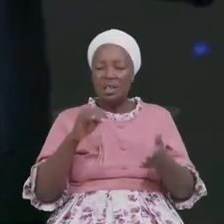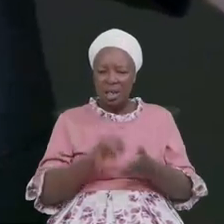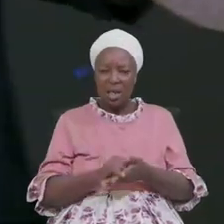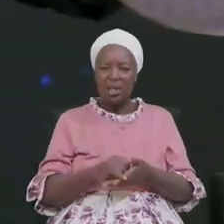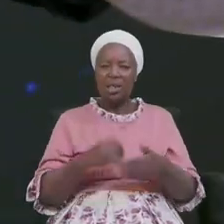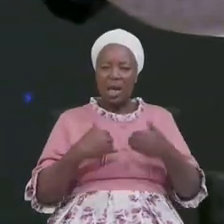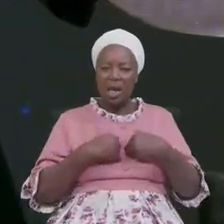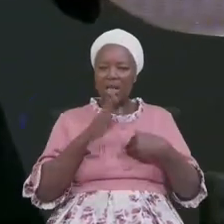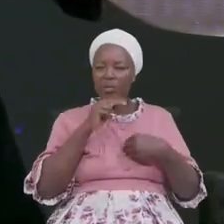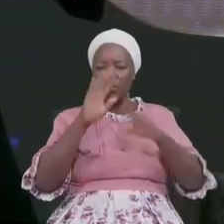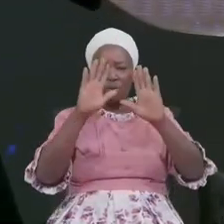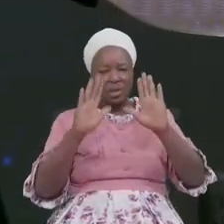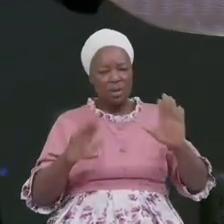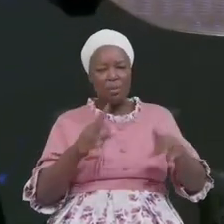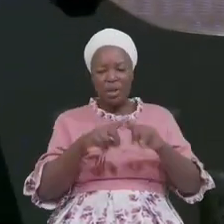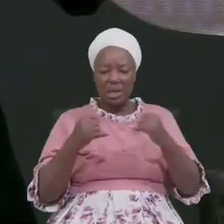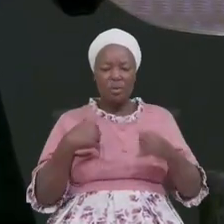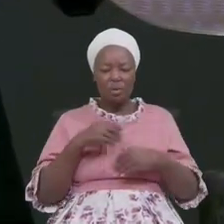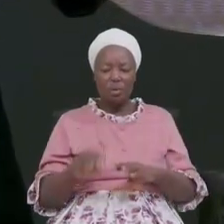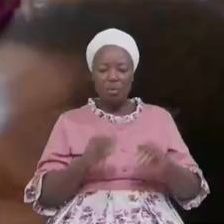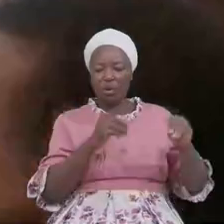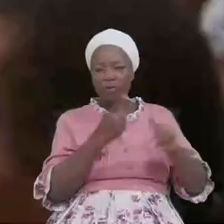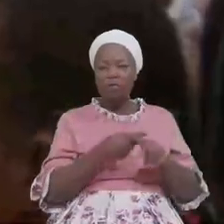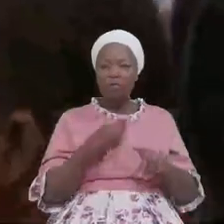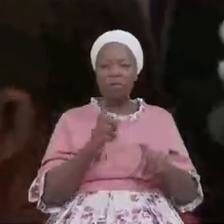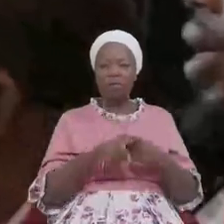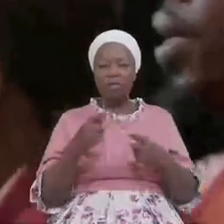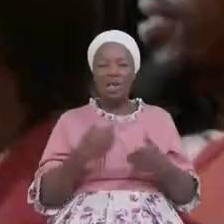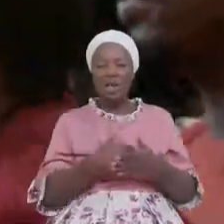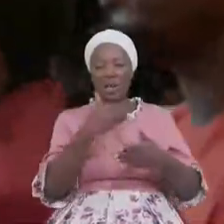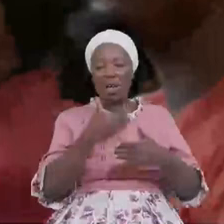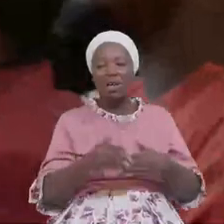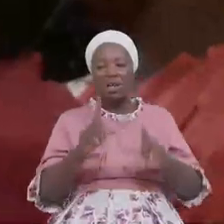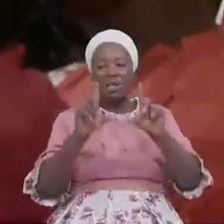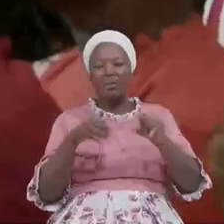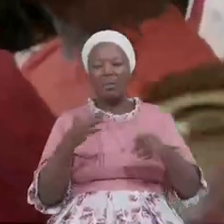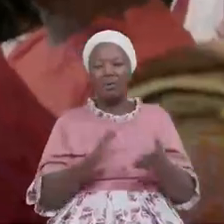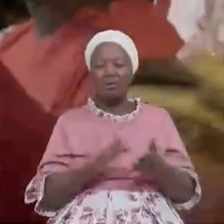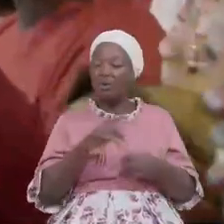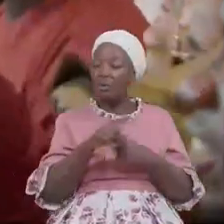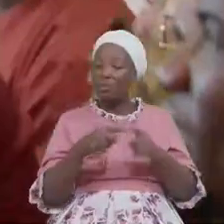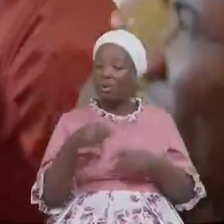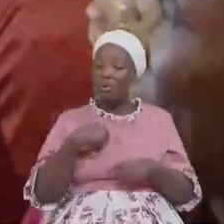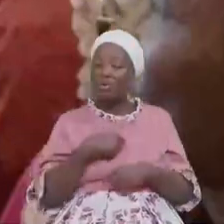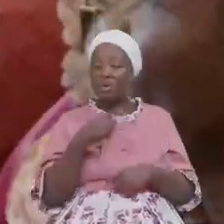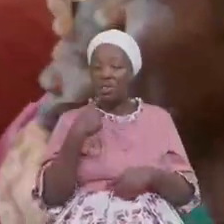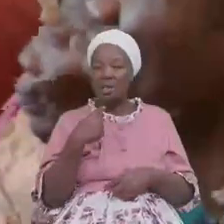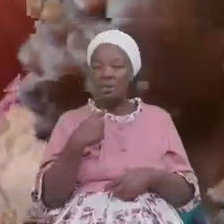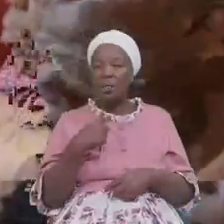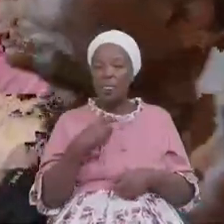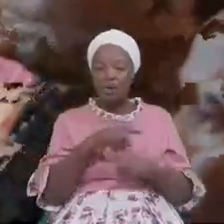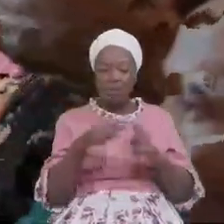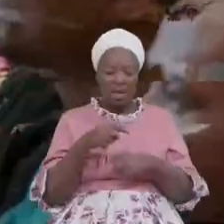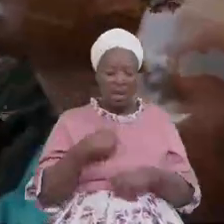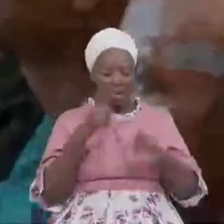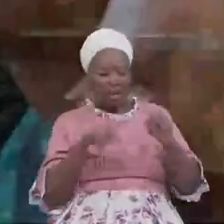nous passons au niveau supérieur de la gloire. Quand nous disons, oh, quand je suis venu, je n'avais pas ceci, je n'avais pas cela,